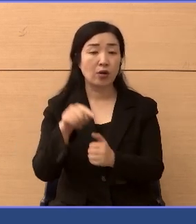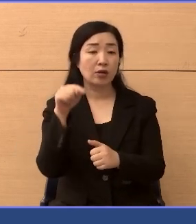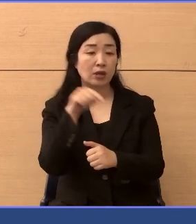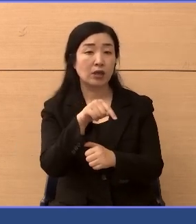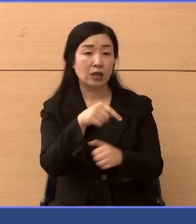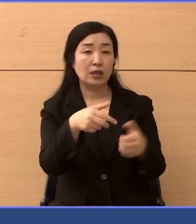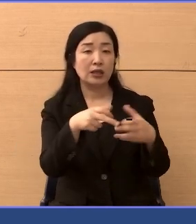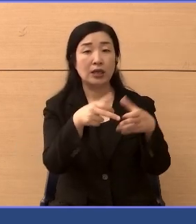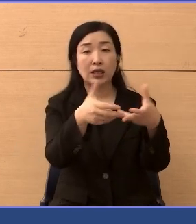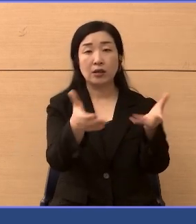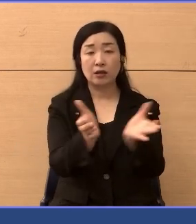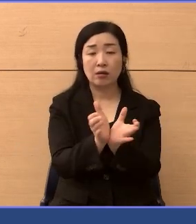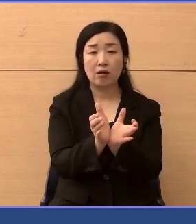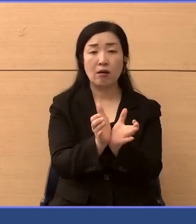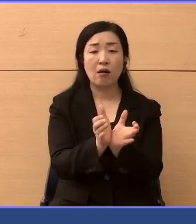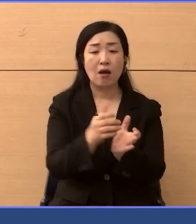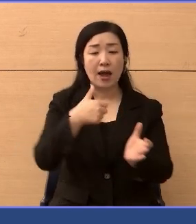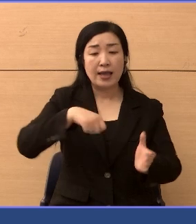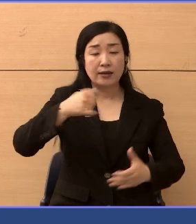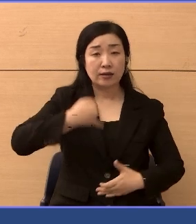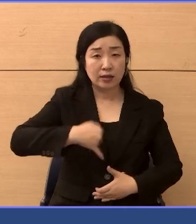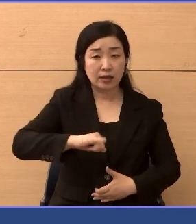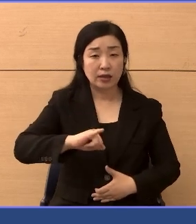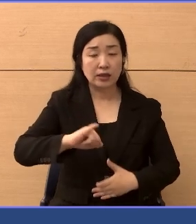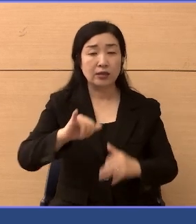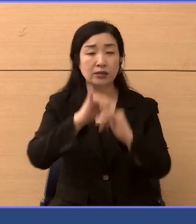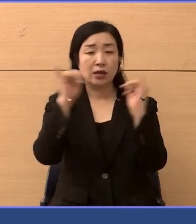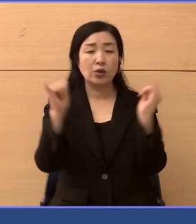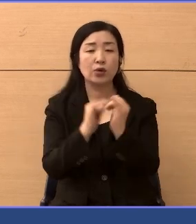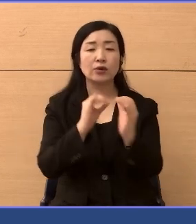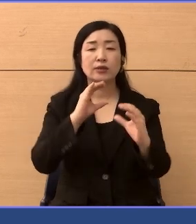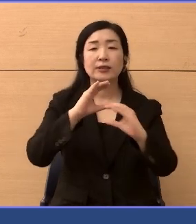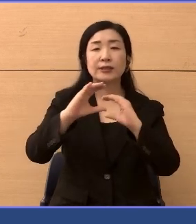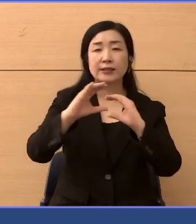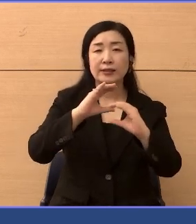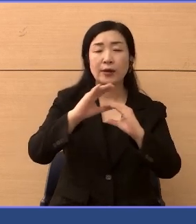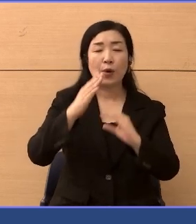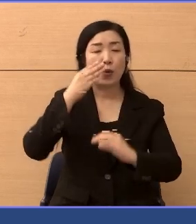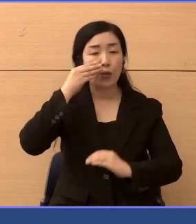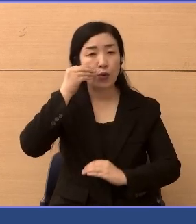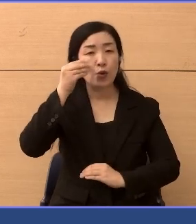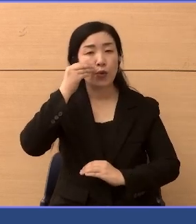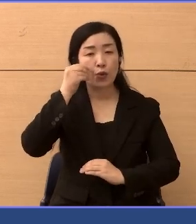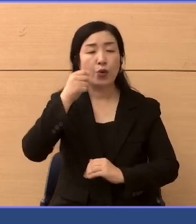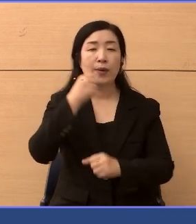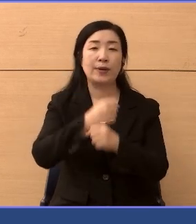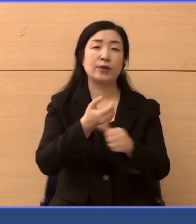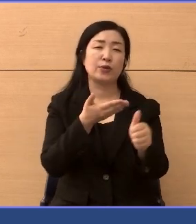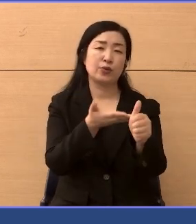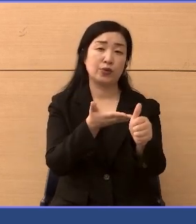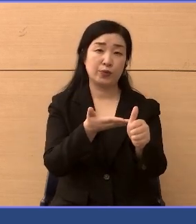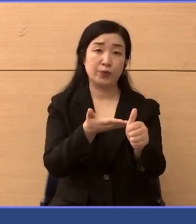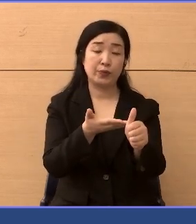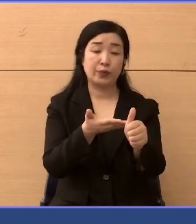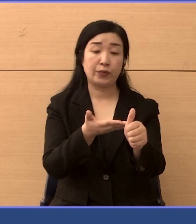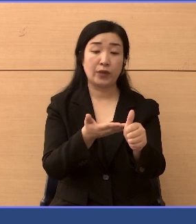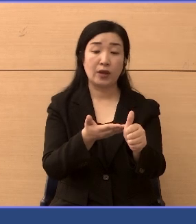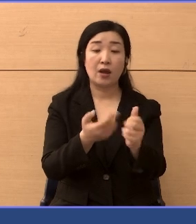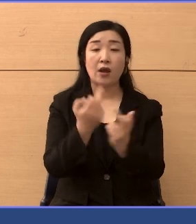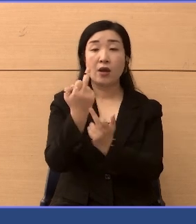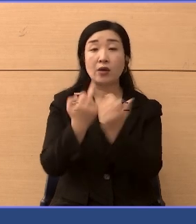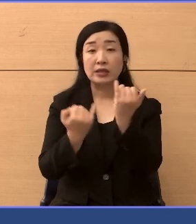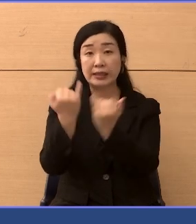이들이 And of 그러니까 course, 화나 siblings can 자녀가 act as 사회적으로 mediators 상호 in 교류를 할 수 있도록 해주어야 establishing 합니다. these 그리고 형제